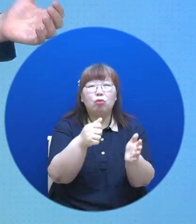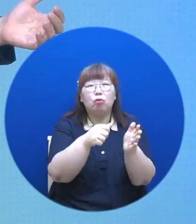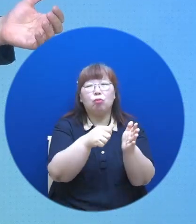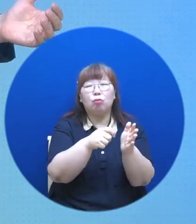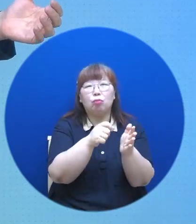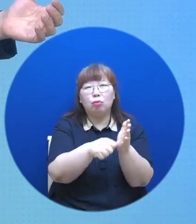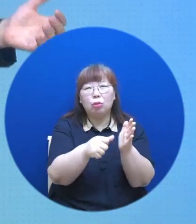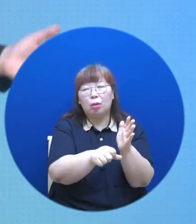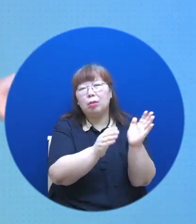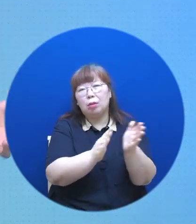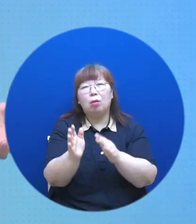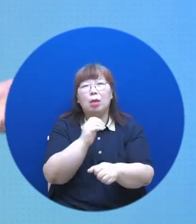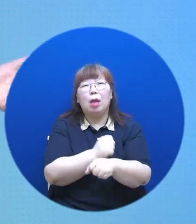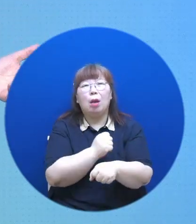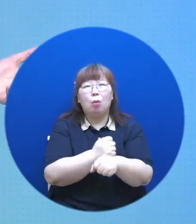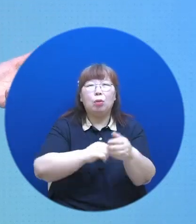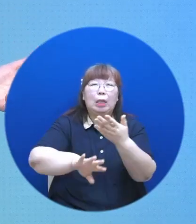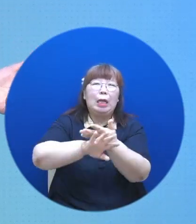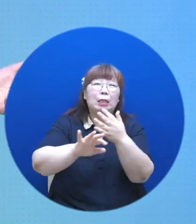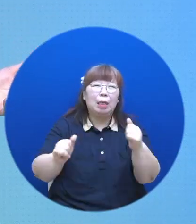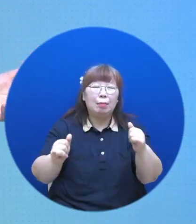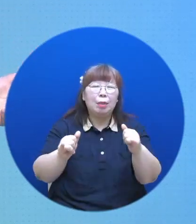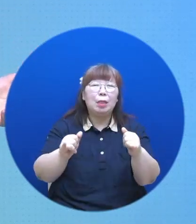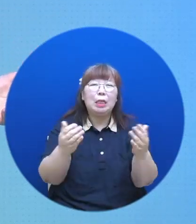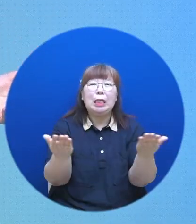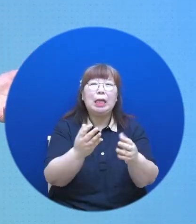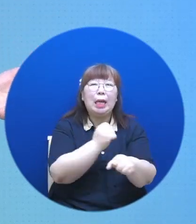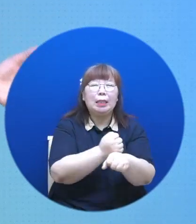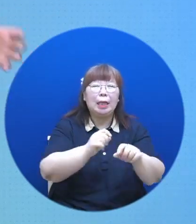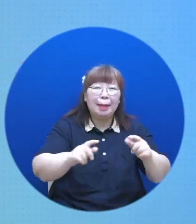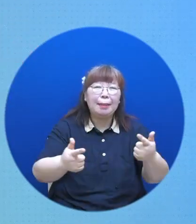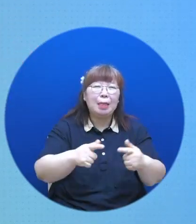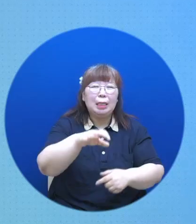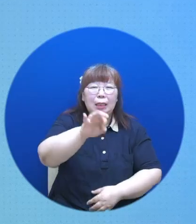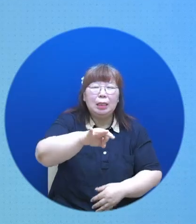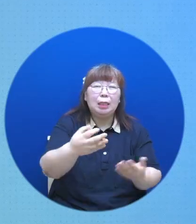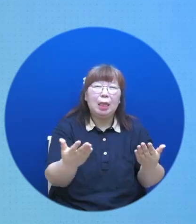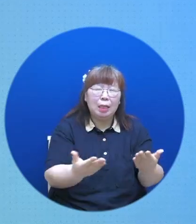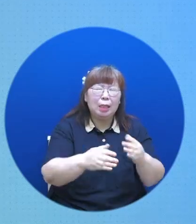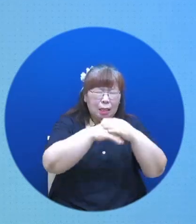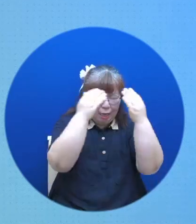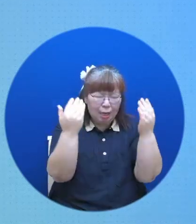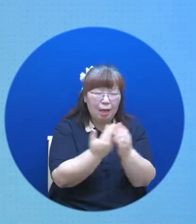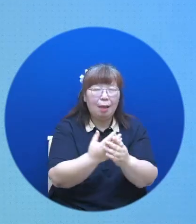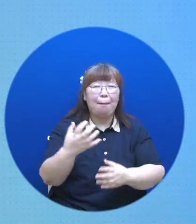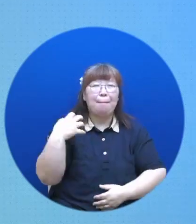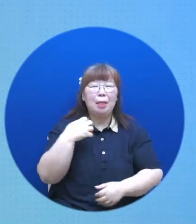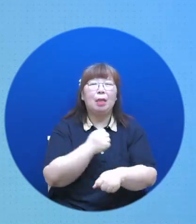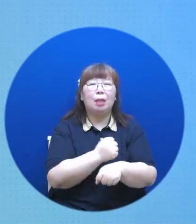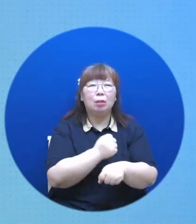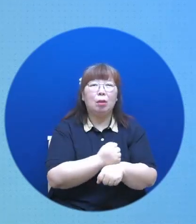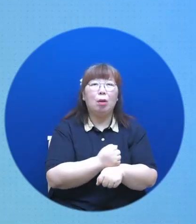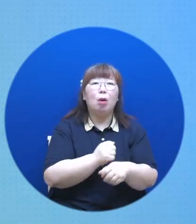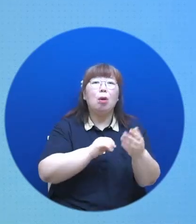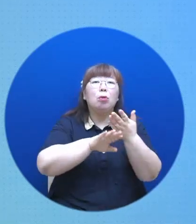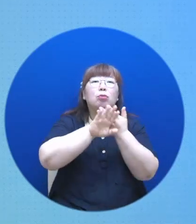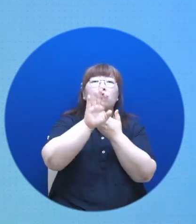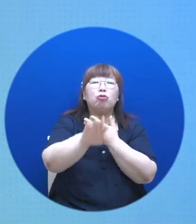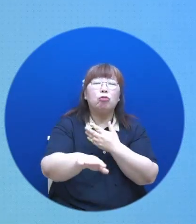않는 일들을 너무 열심히 합니다. 그래서 이분이 오신 이후에 사무실과